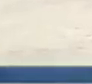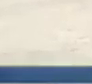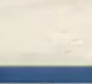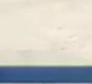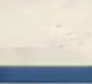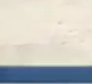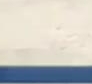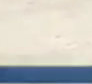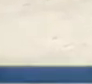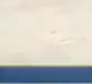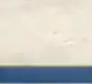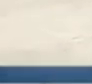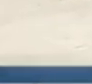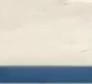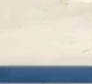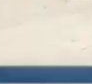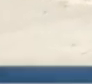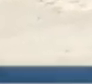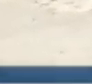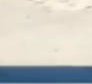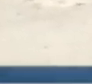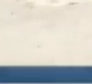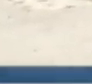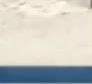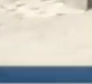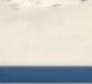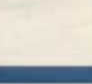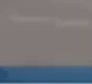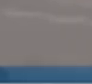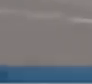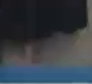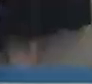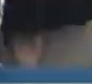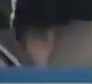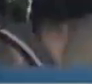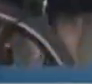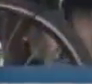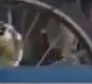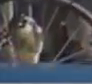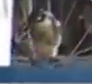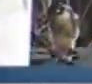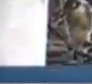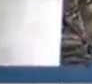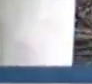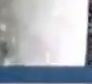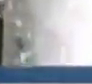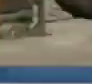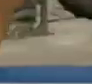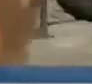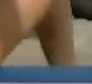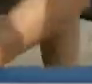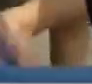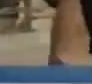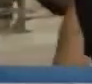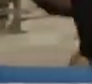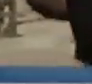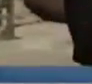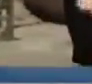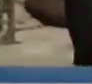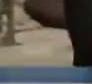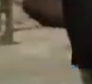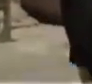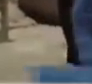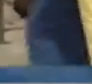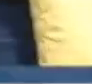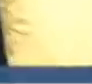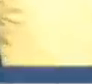agencies. Dagdag pa ni Deputy Director Vertiz, nagsimulang inlunsad ang training sa NCR upang pamarisan sa buong bansa.